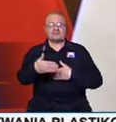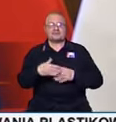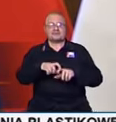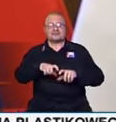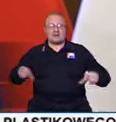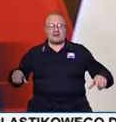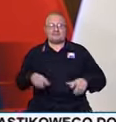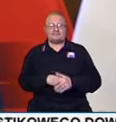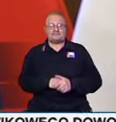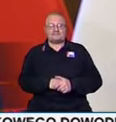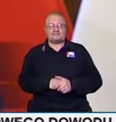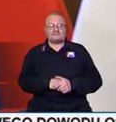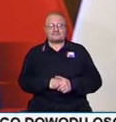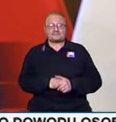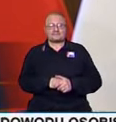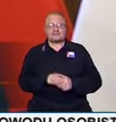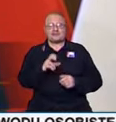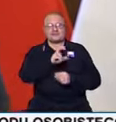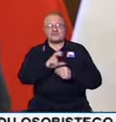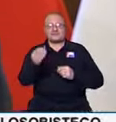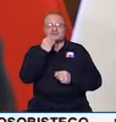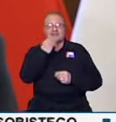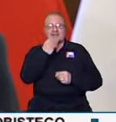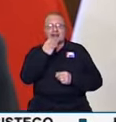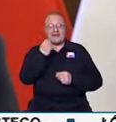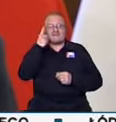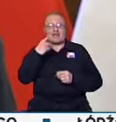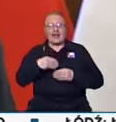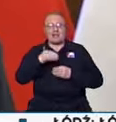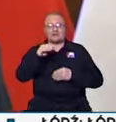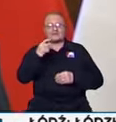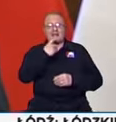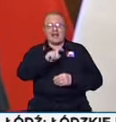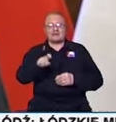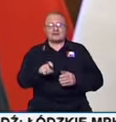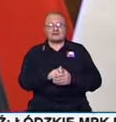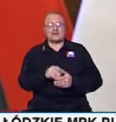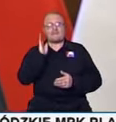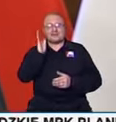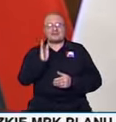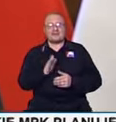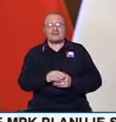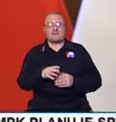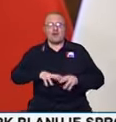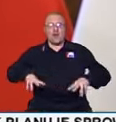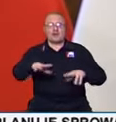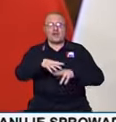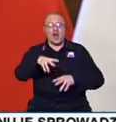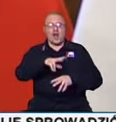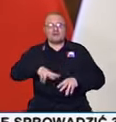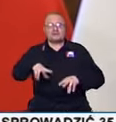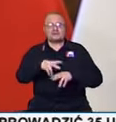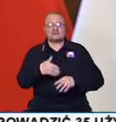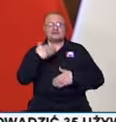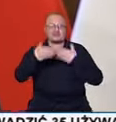stole podczas śniadania wielkanocnego, będziemy w gronie rodzinnym składali